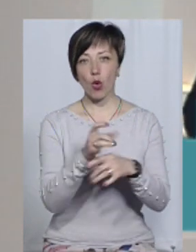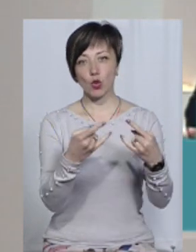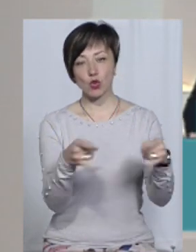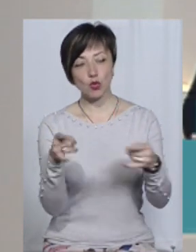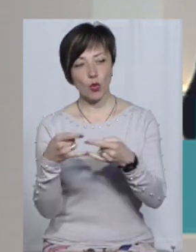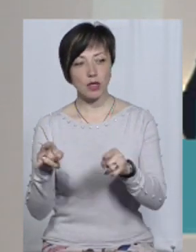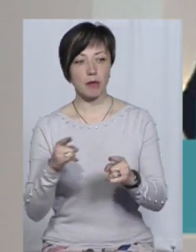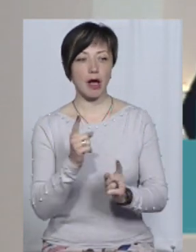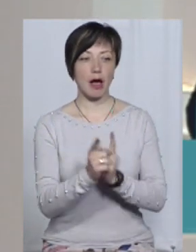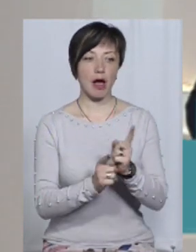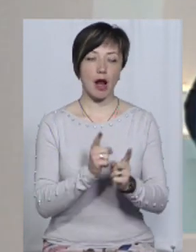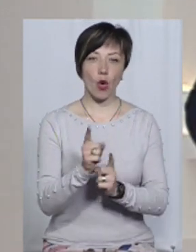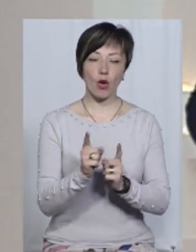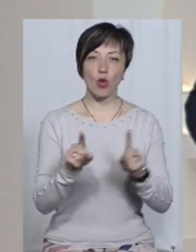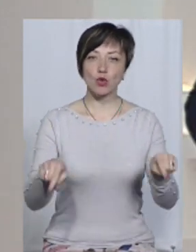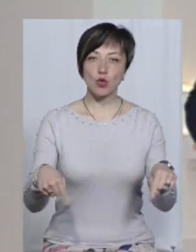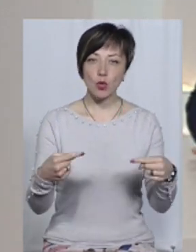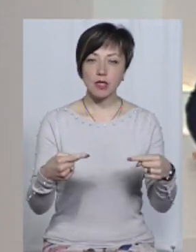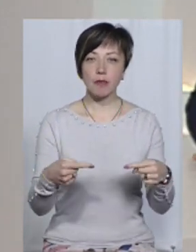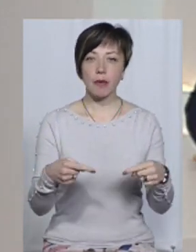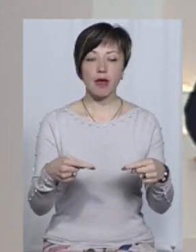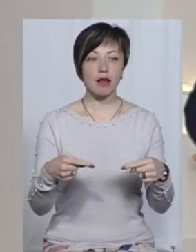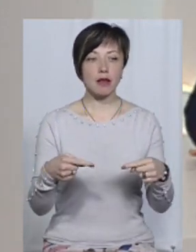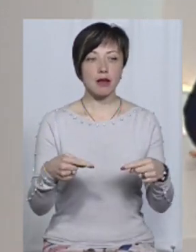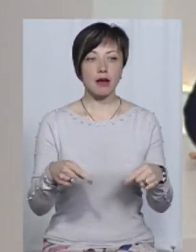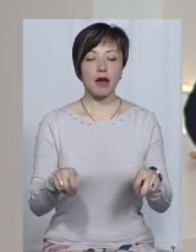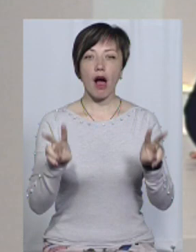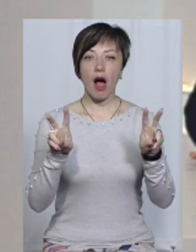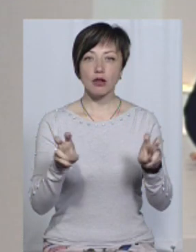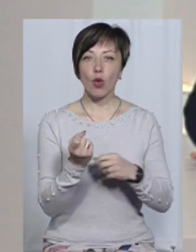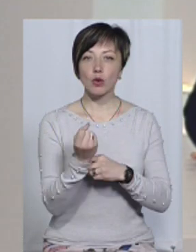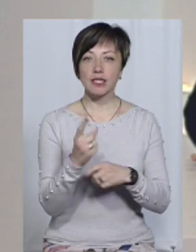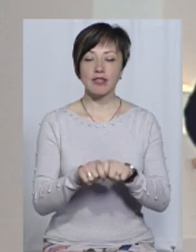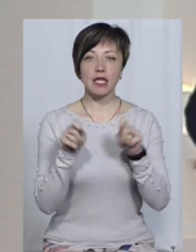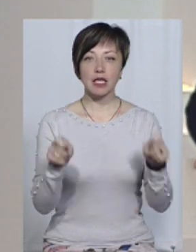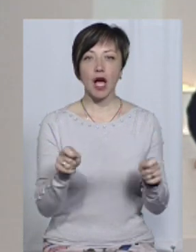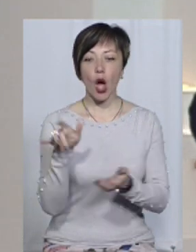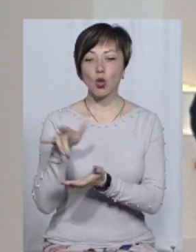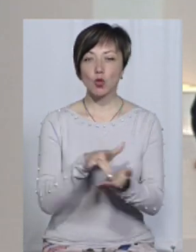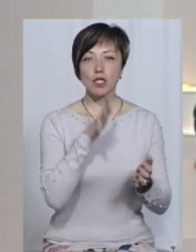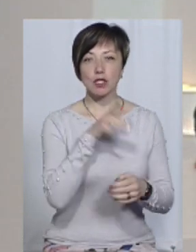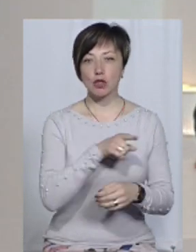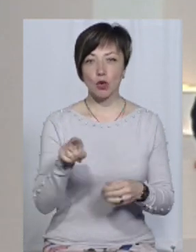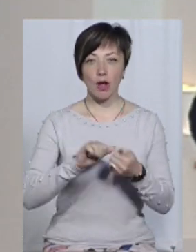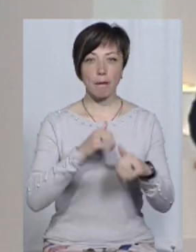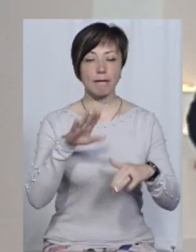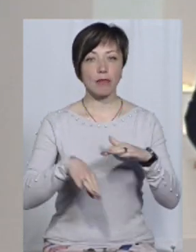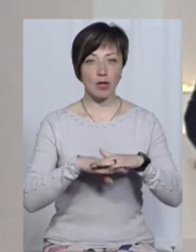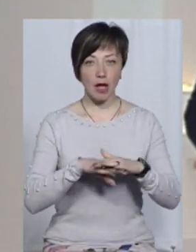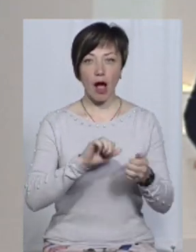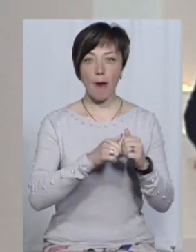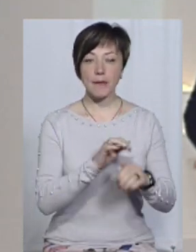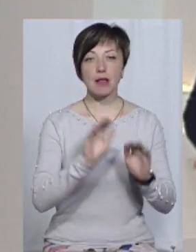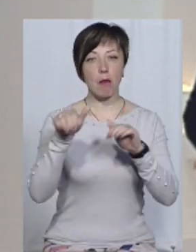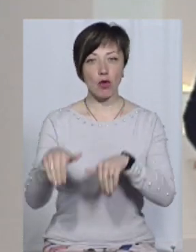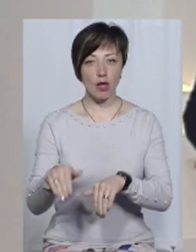фотозонами, реконструкціями. Гасло 11-го відкриття туристичного сезону у Кам'янці-Подільському – «Кам'янець